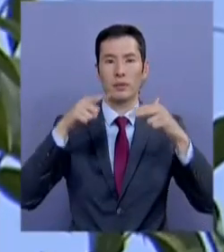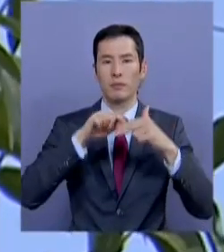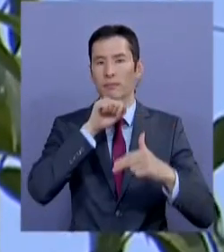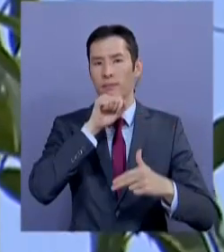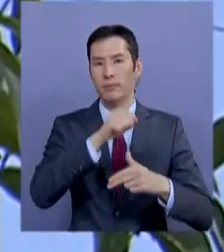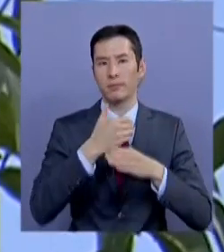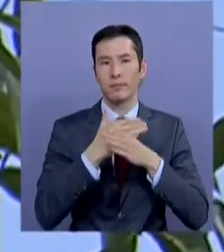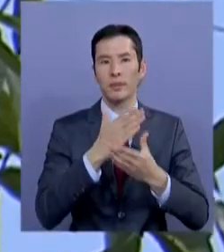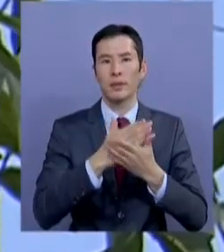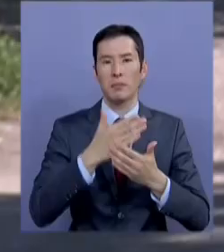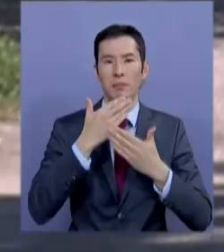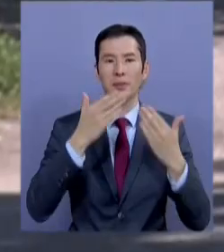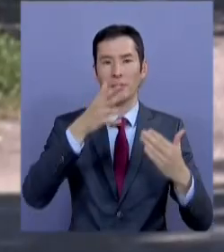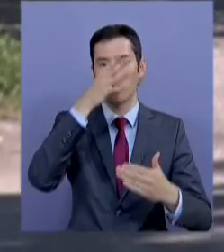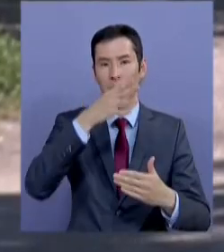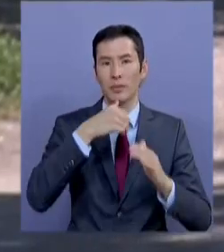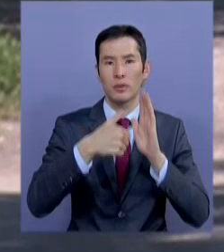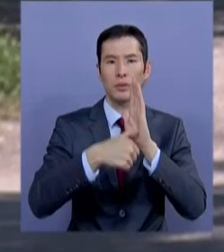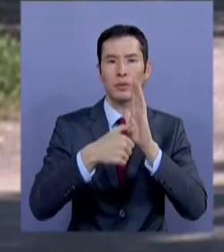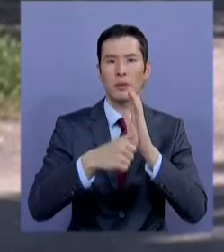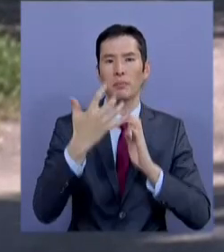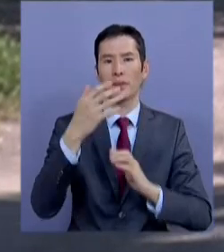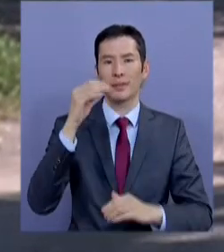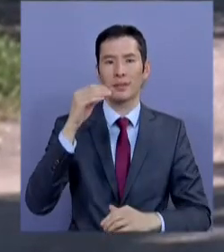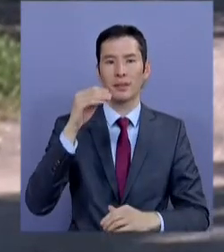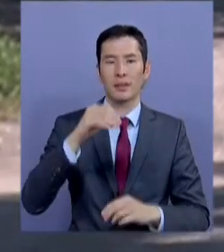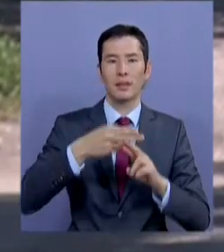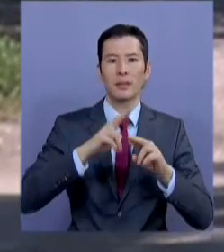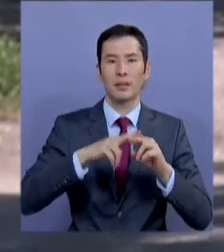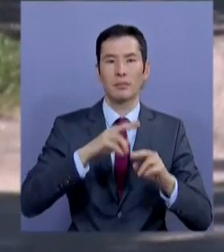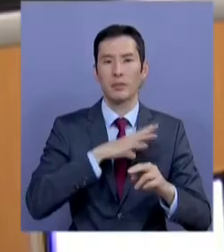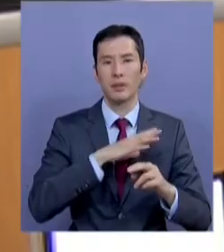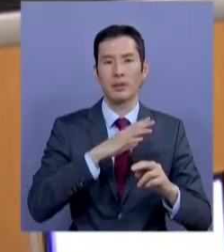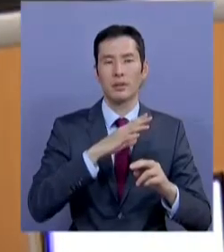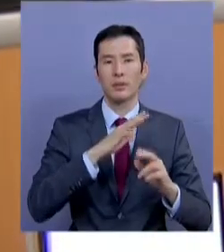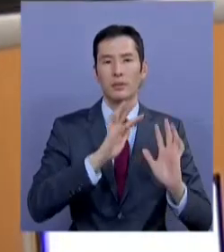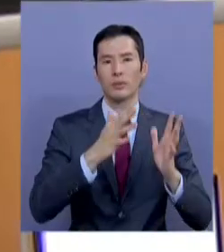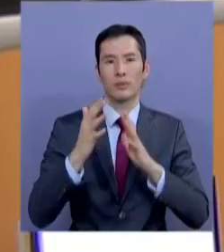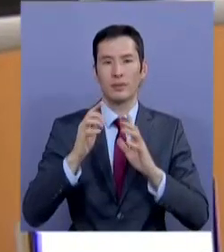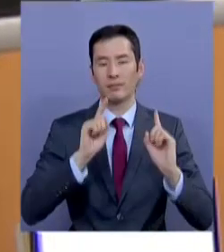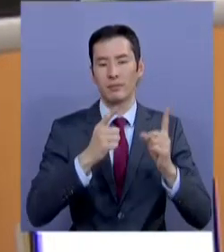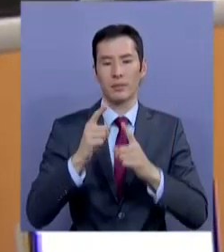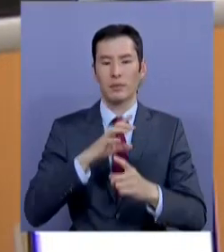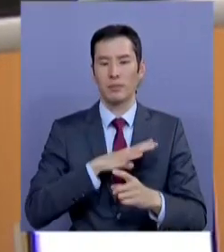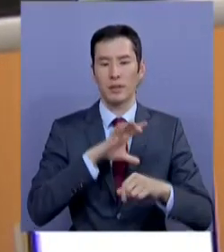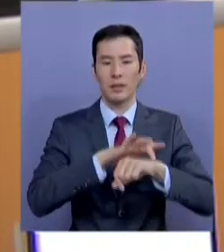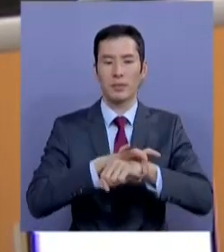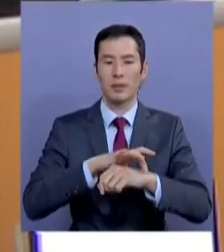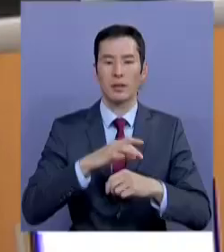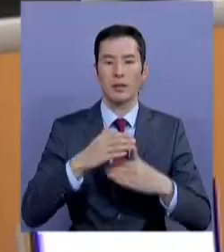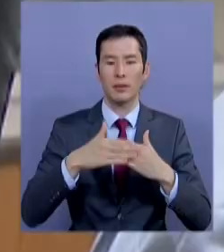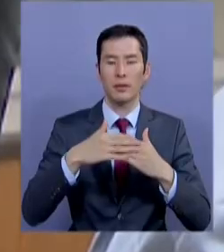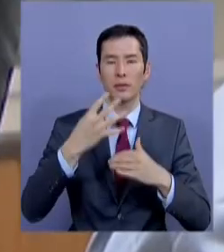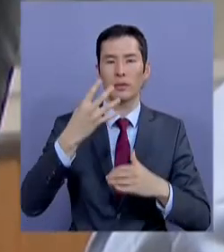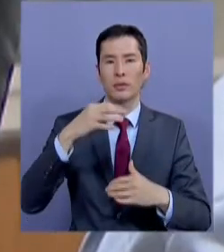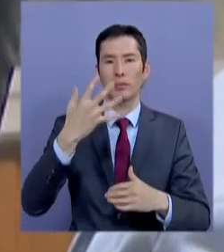келеді. Соңғы 5 айда 615 қылмыстық іс камералар арқылы ашылған. Жалпы қала көлемінде 119 мыңнан астам бейне бақылау бар болса, олардың